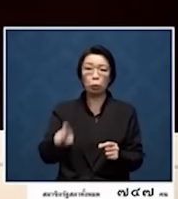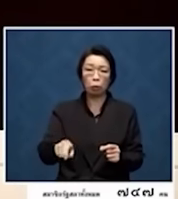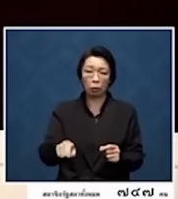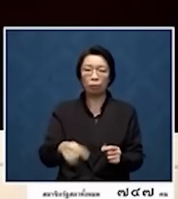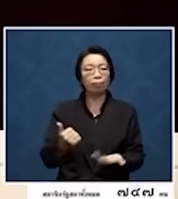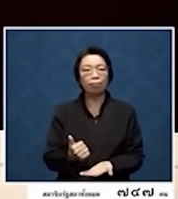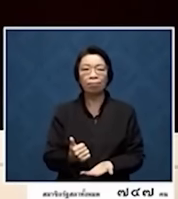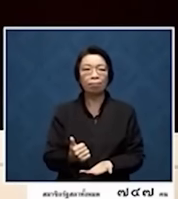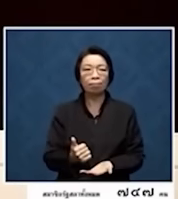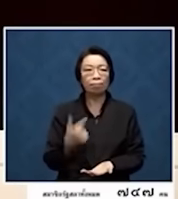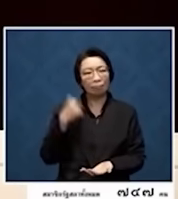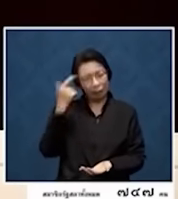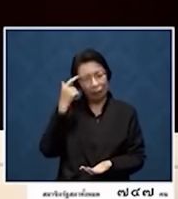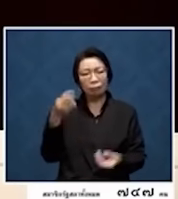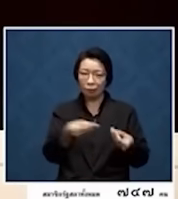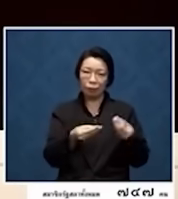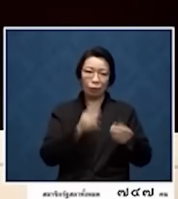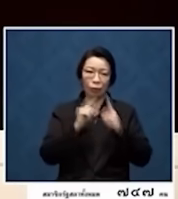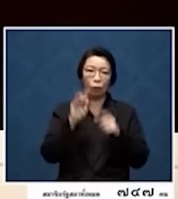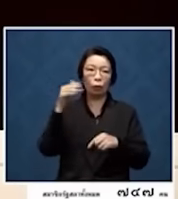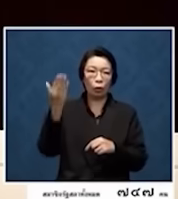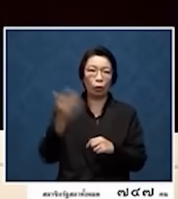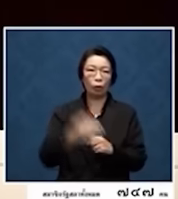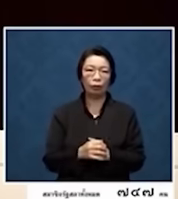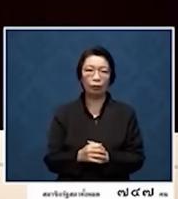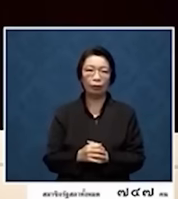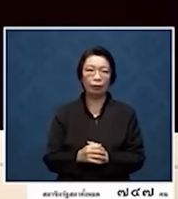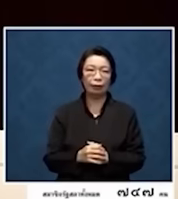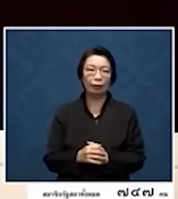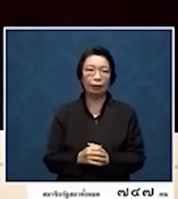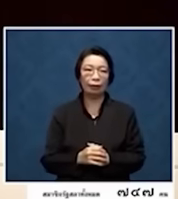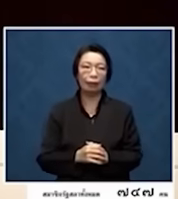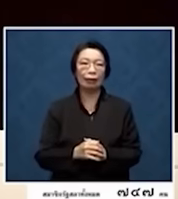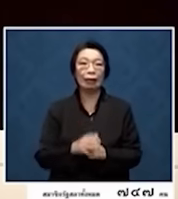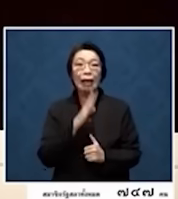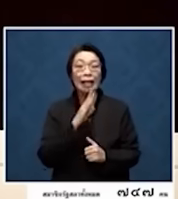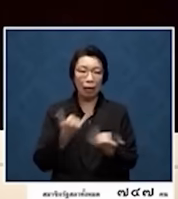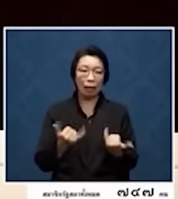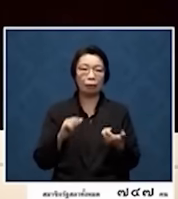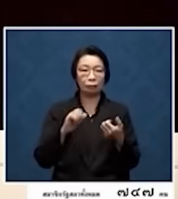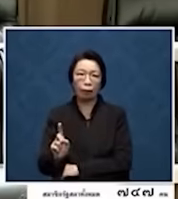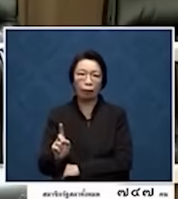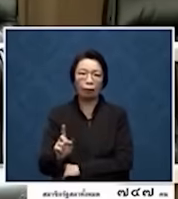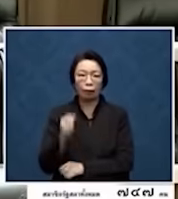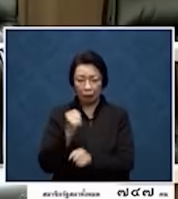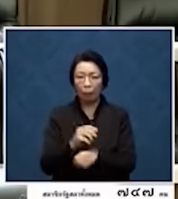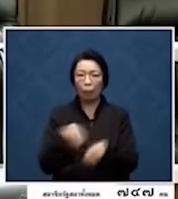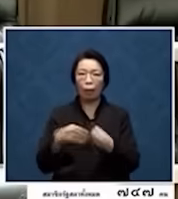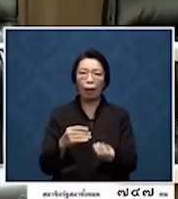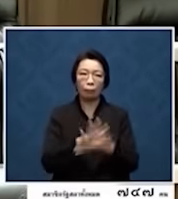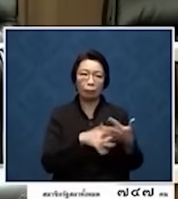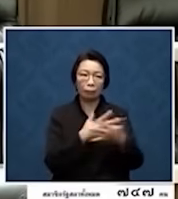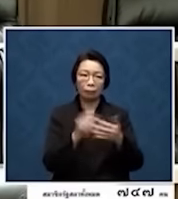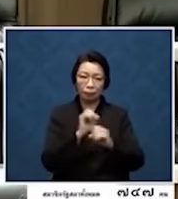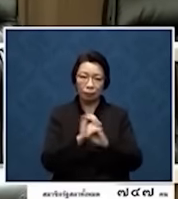ก็ปรากฏว่าพอถึงเวลา 9:30 น.แล้วเนี่ยที่ประชุมเนี่ยไม่ครบนะฮะคือในที่ประชุ